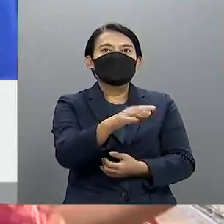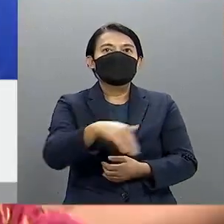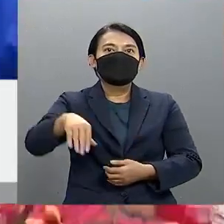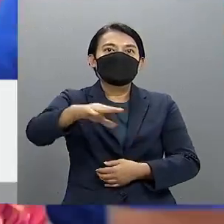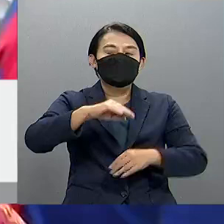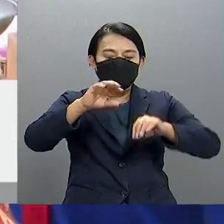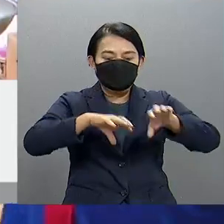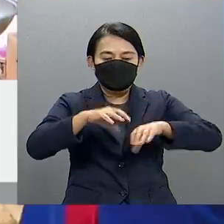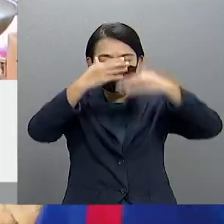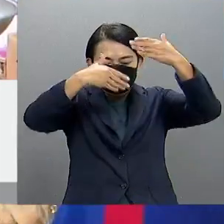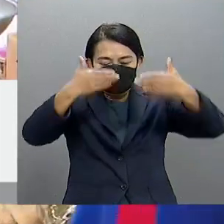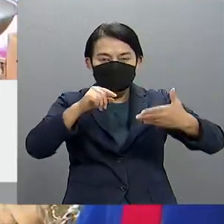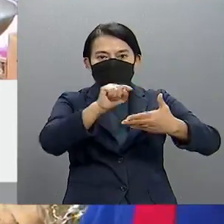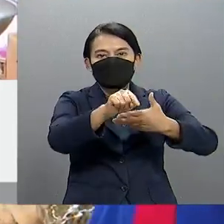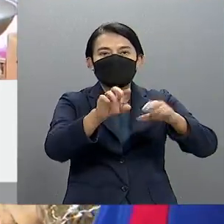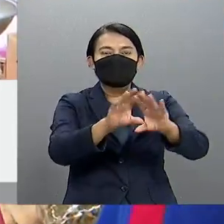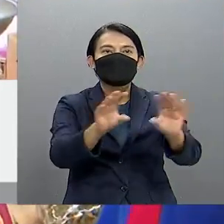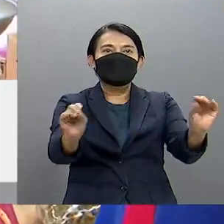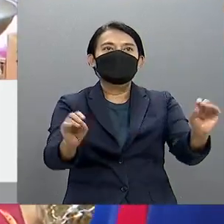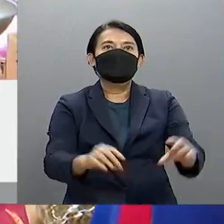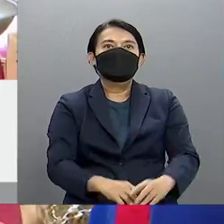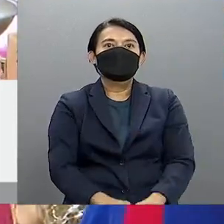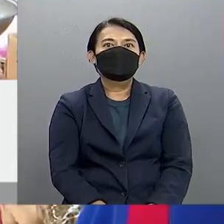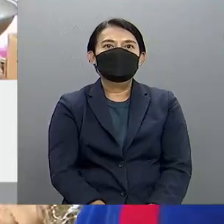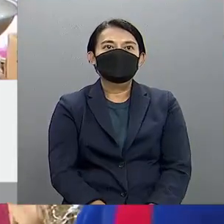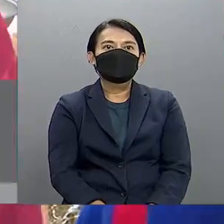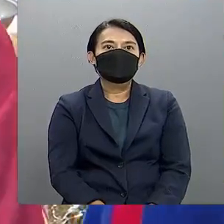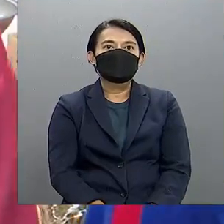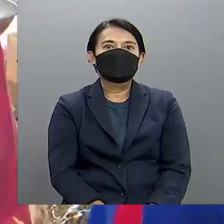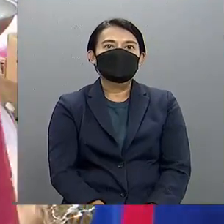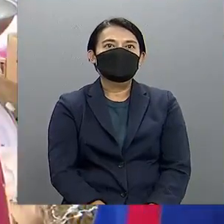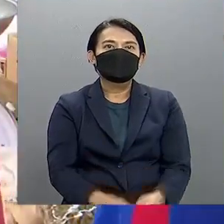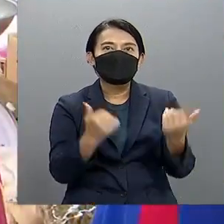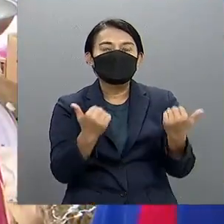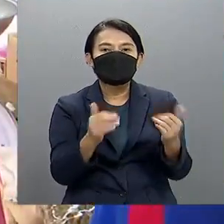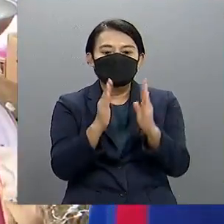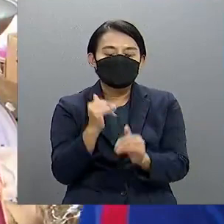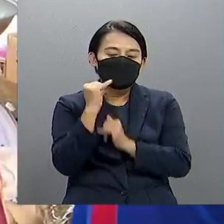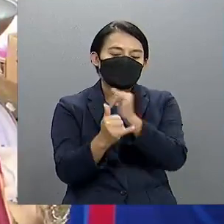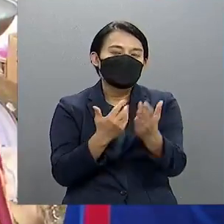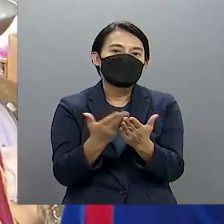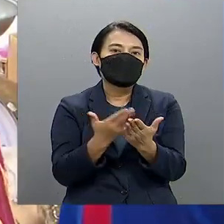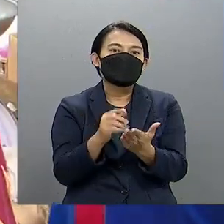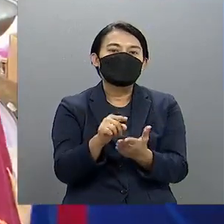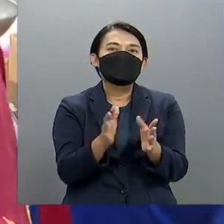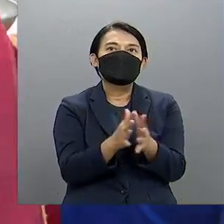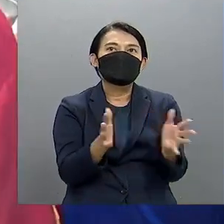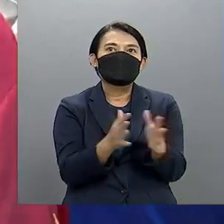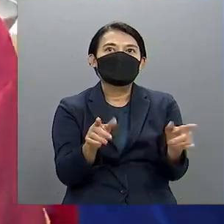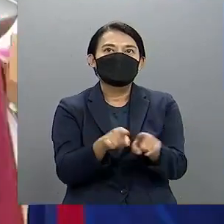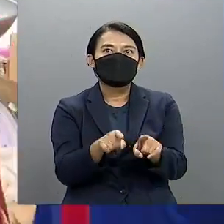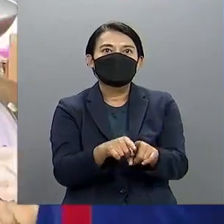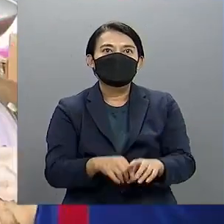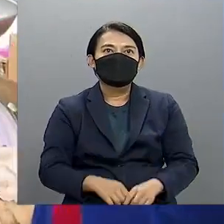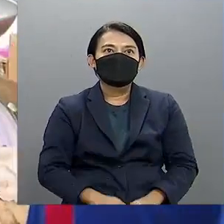งียบเลยค่ะตรงนี้ช่วงนี้ขายได้เรื่อยๆค่ะพอใส่ๆเนี่ยก็คนก็จะเยอะค่ะ อะไรที่ขายดีบ้าง ข